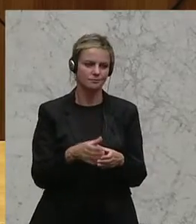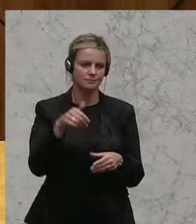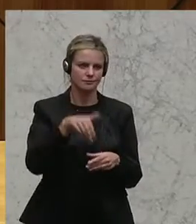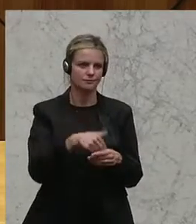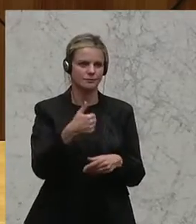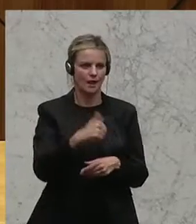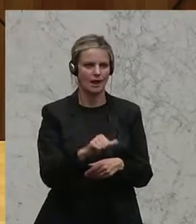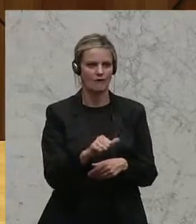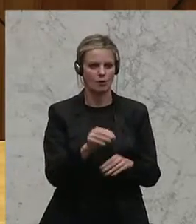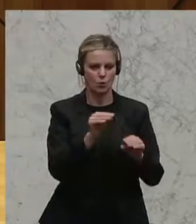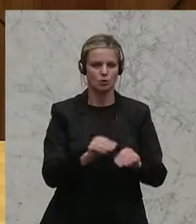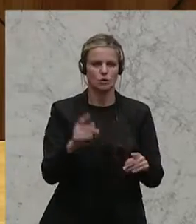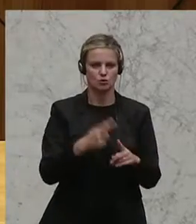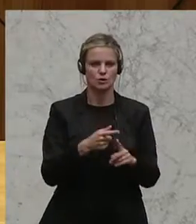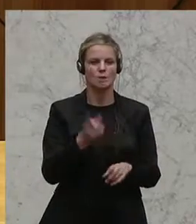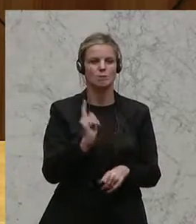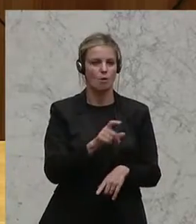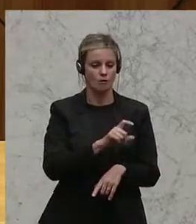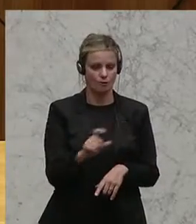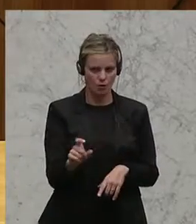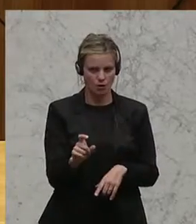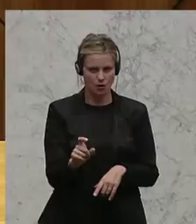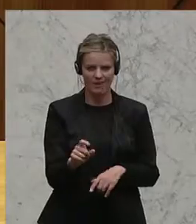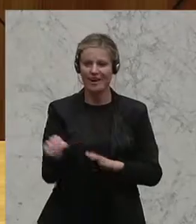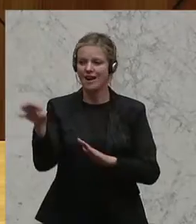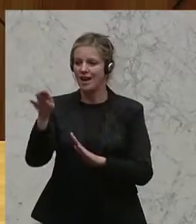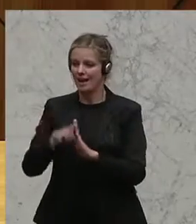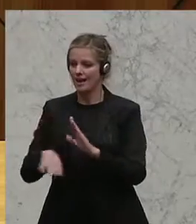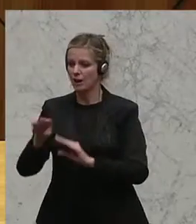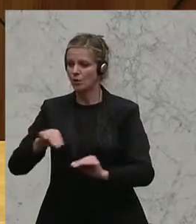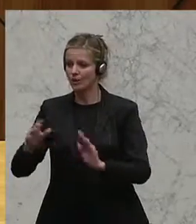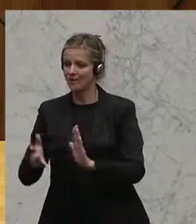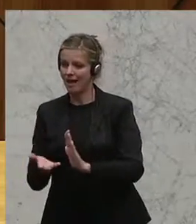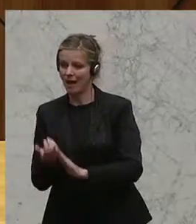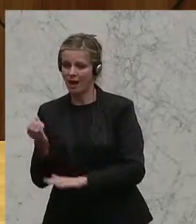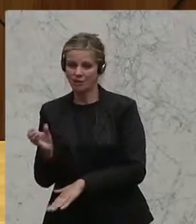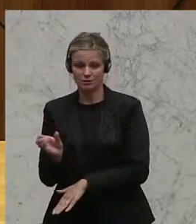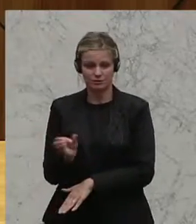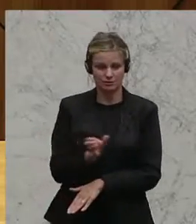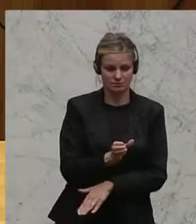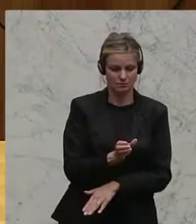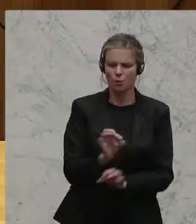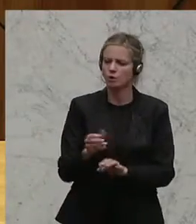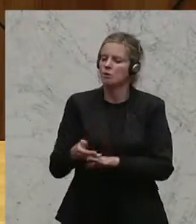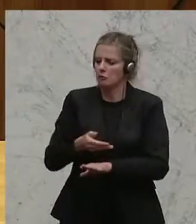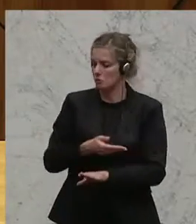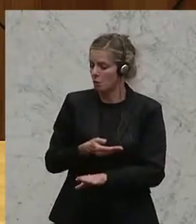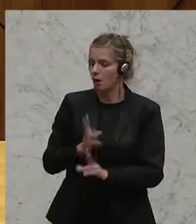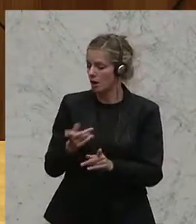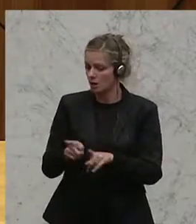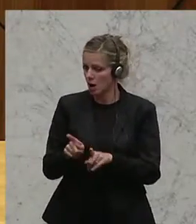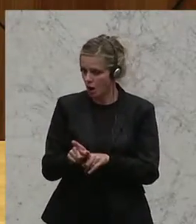Unterrichtsstunden in der Woche diese Kinder aus dem Regelunterricht herausnehmen oder überhaupt davor, wenn sie als außerordentliche